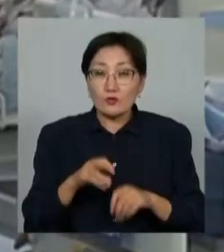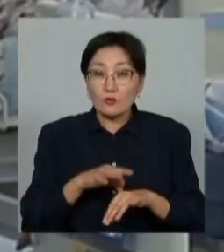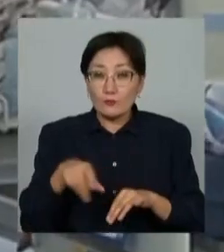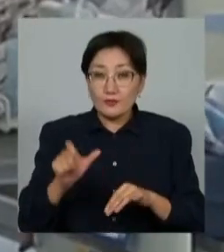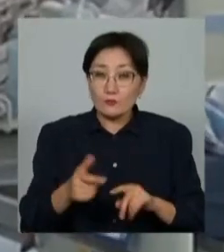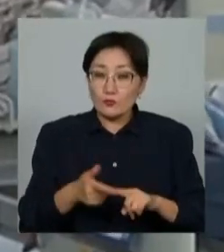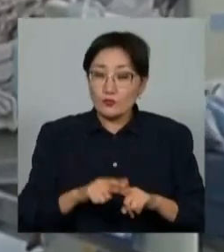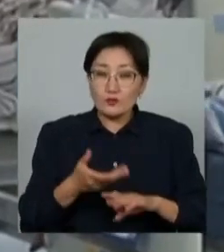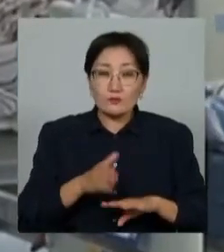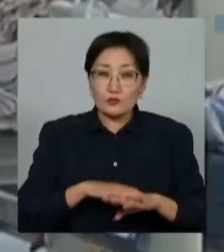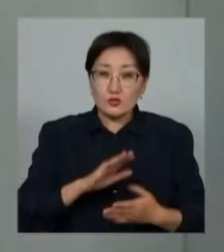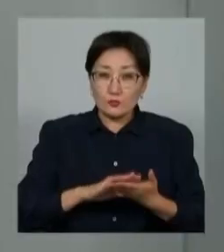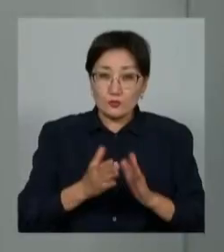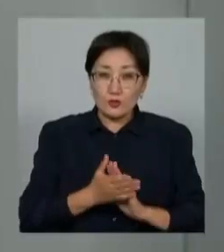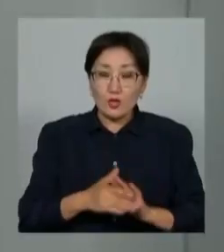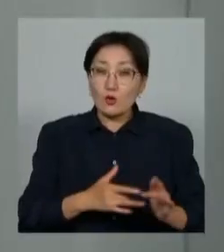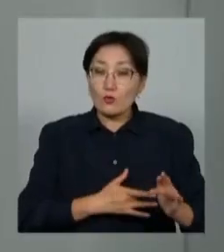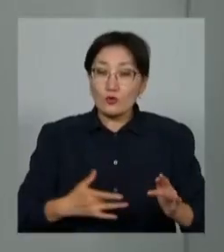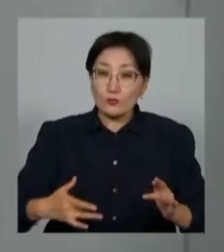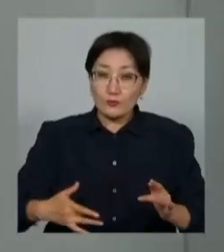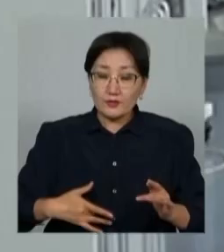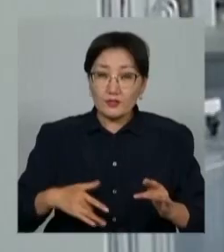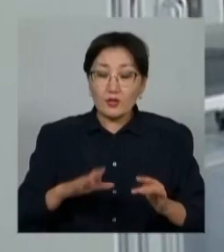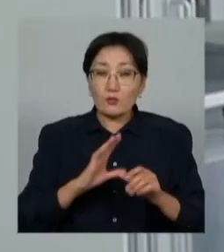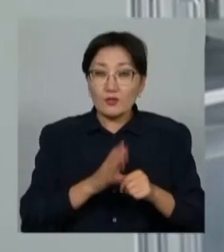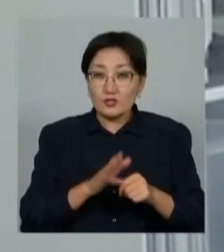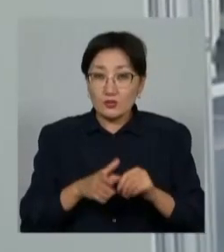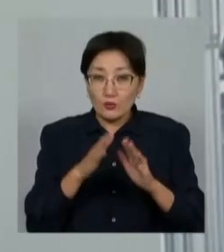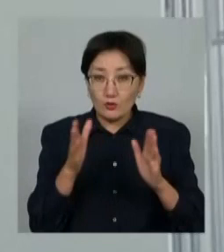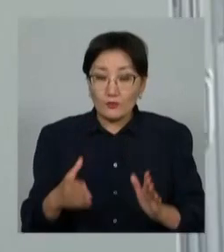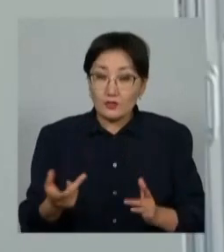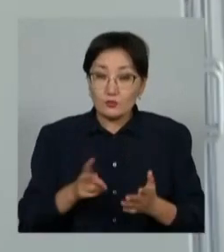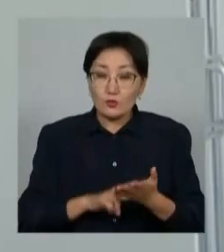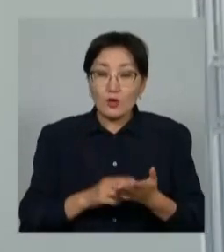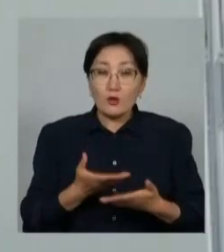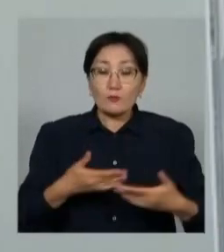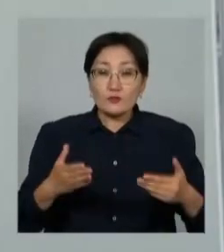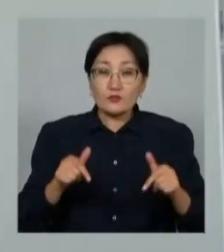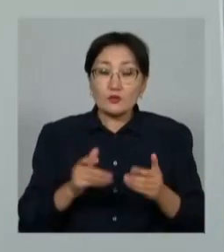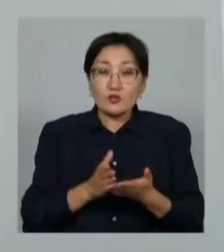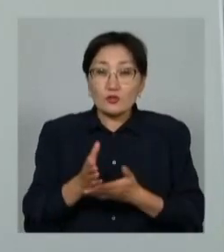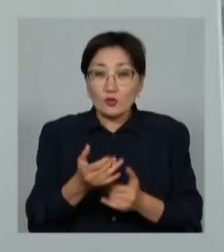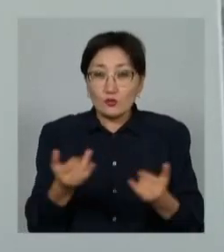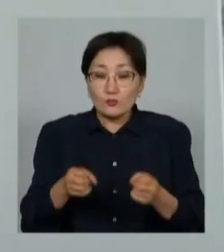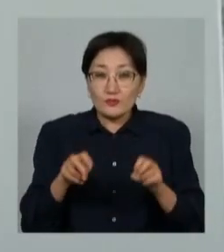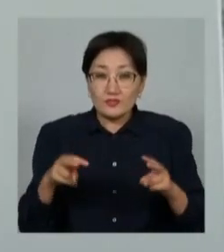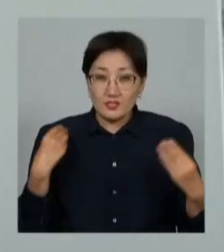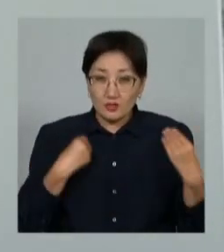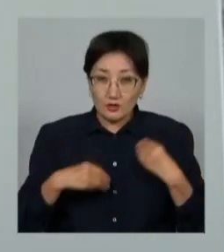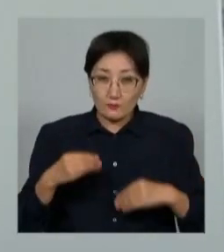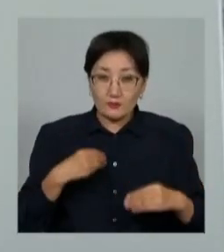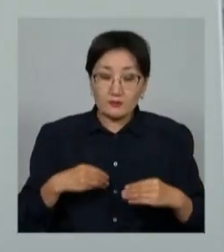науқас өте ауыр халде. Өкпені жасанды желдету аппаратына қосылған, ал біз мұнда кіру үшін арнайы